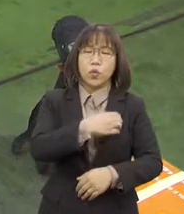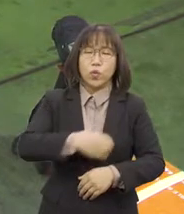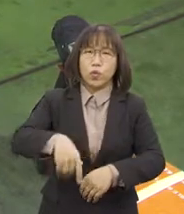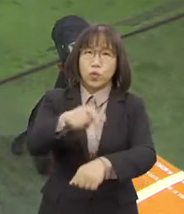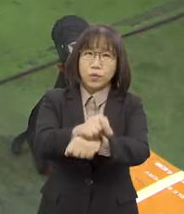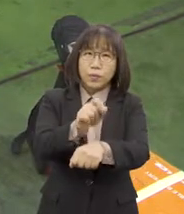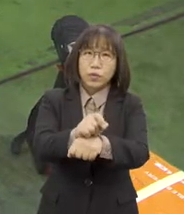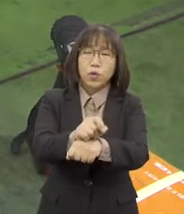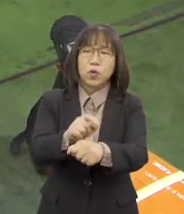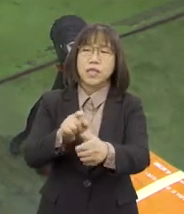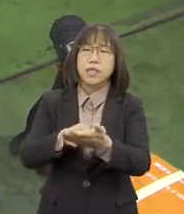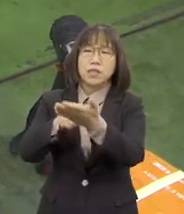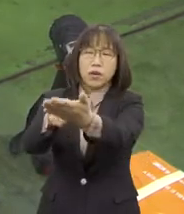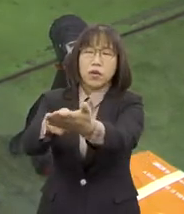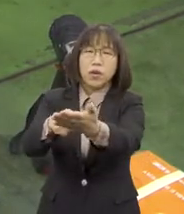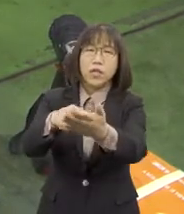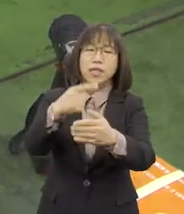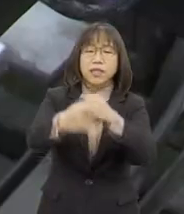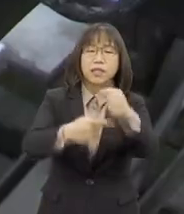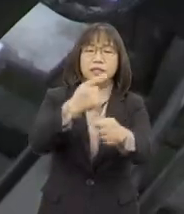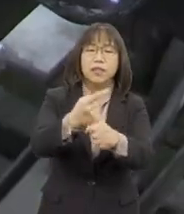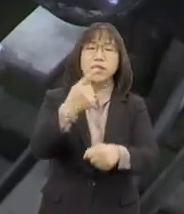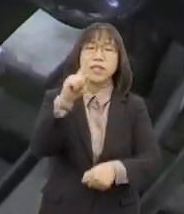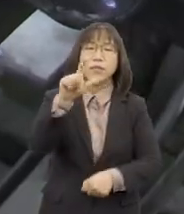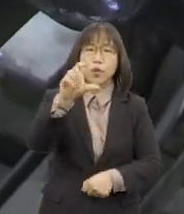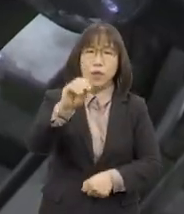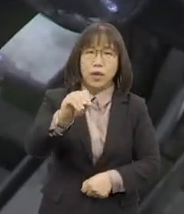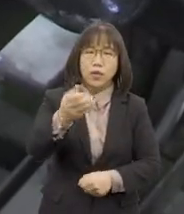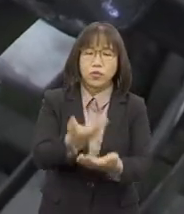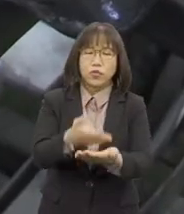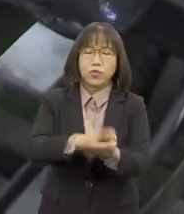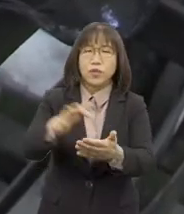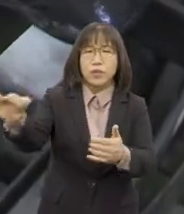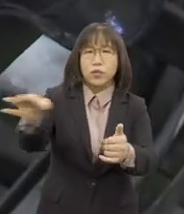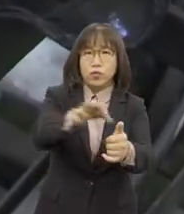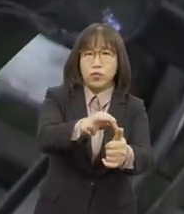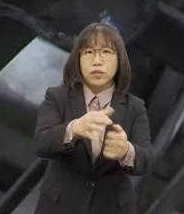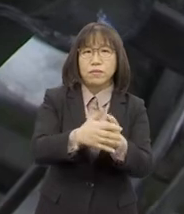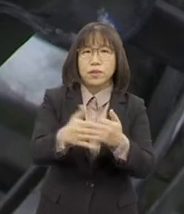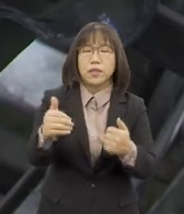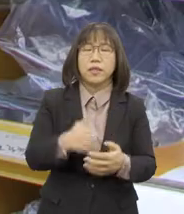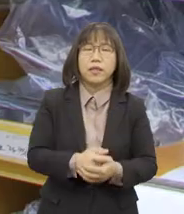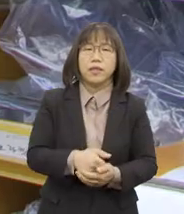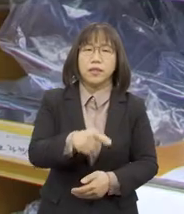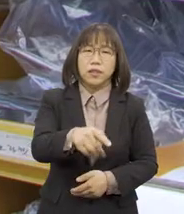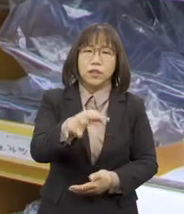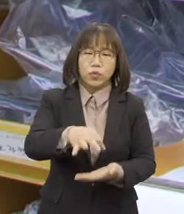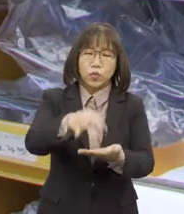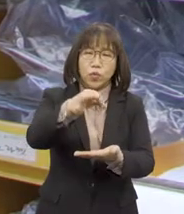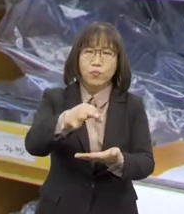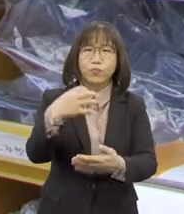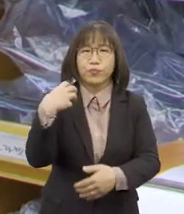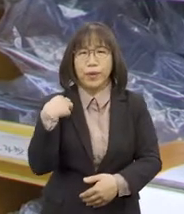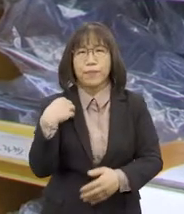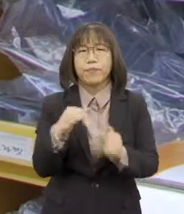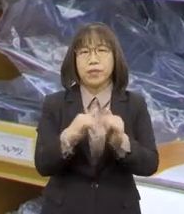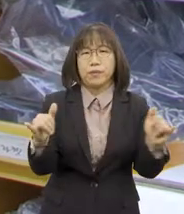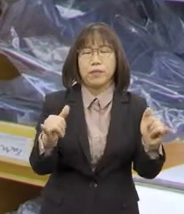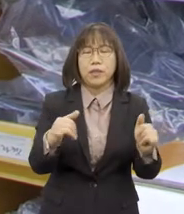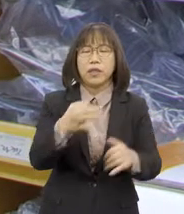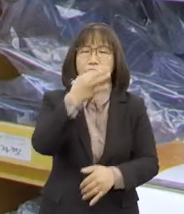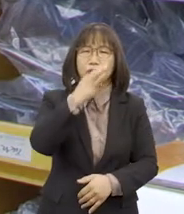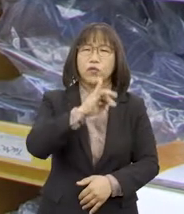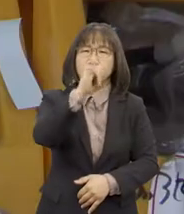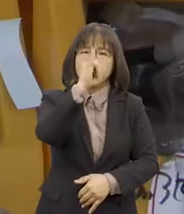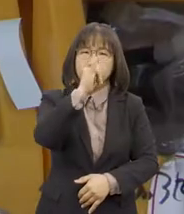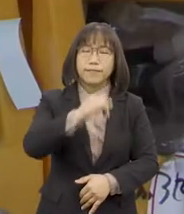동주민센터에 신청하면 연간 15만 원 이내에서 수리비가 지원되고 있어 비용 부담이 큰 저소득 장애인에게 도움이